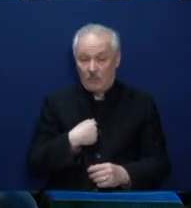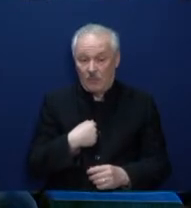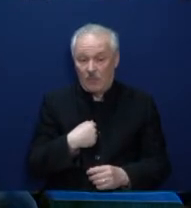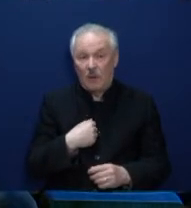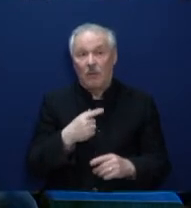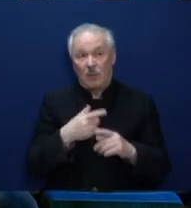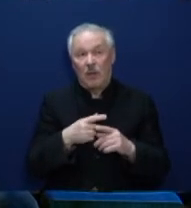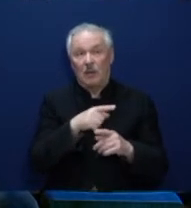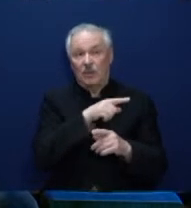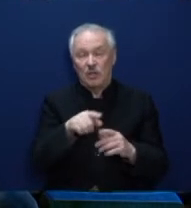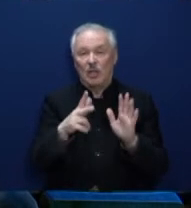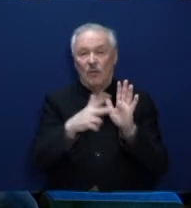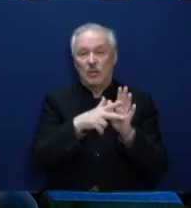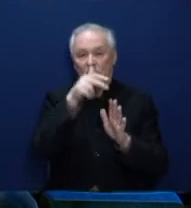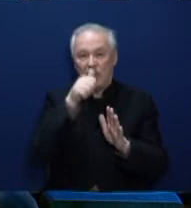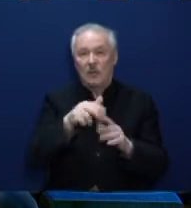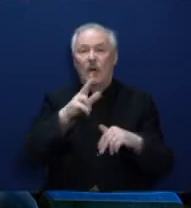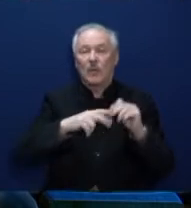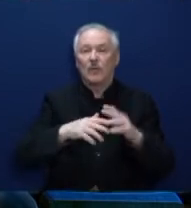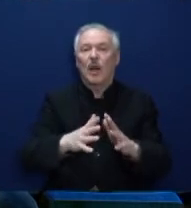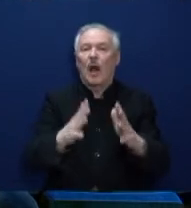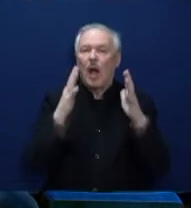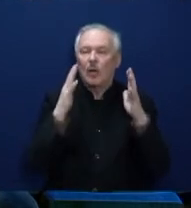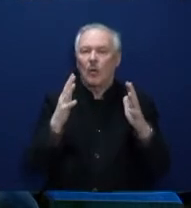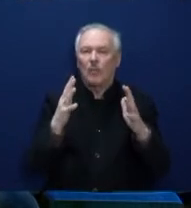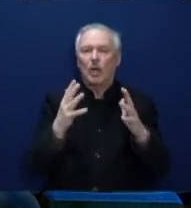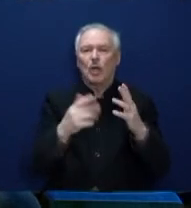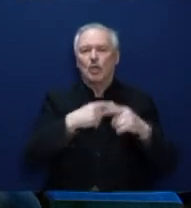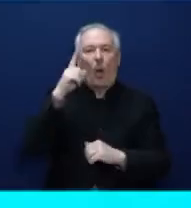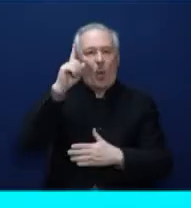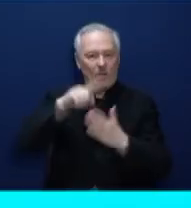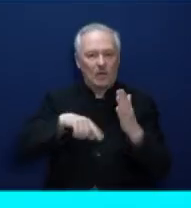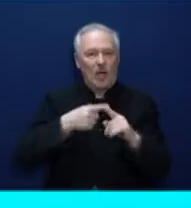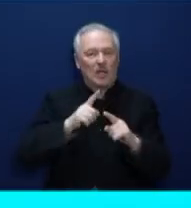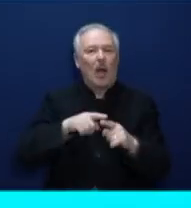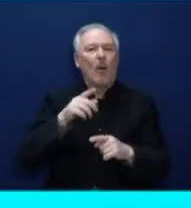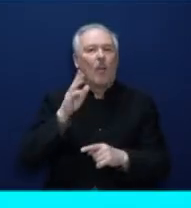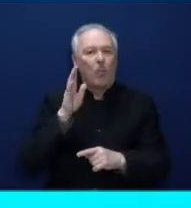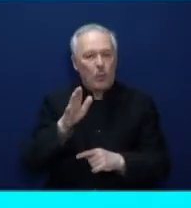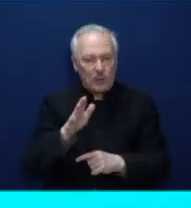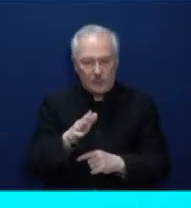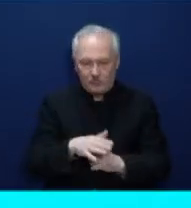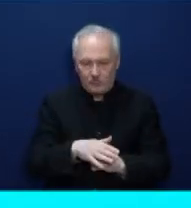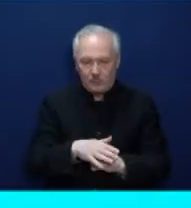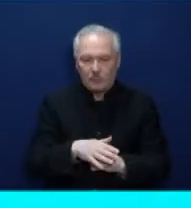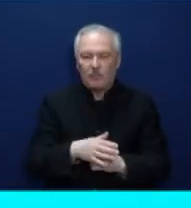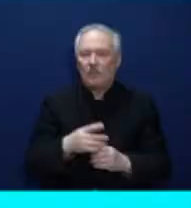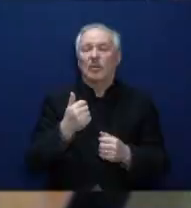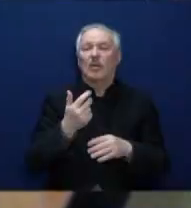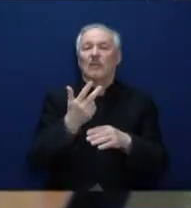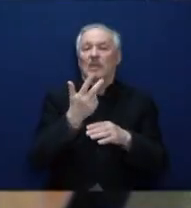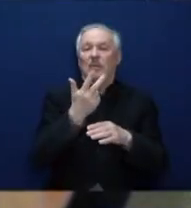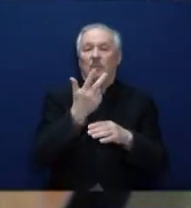Для усиления первичного звена в 2021 году в регионе было открыто 9 новых поликлиник. Модернизировано